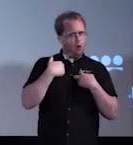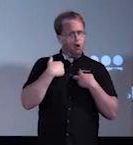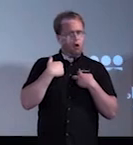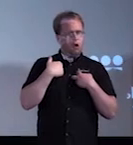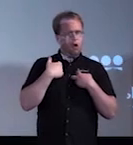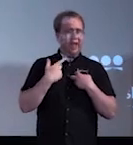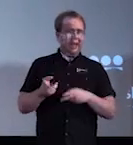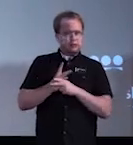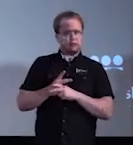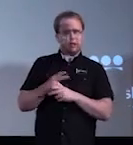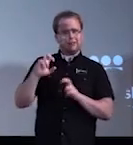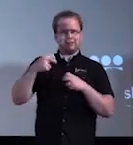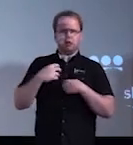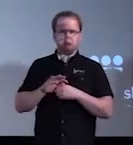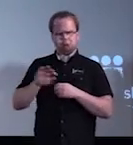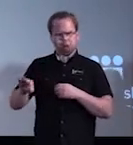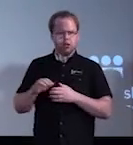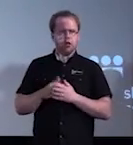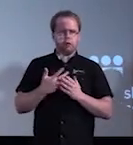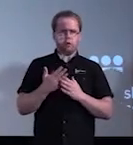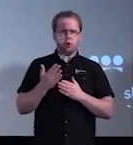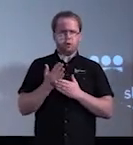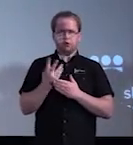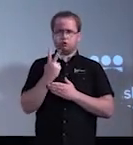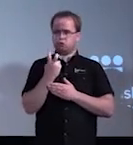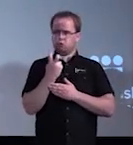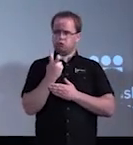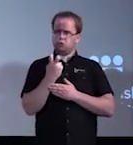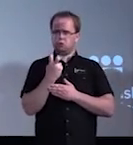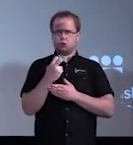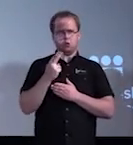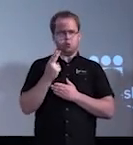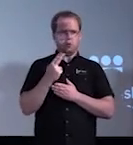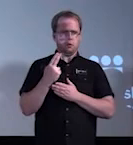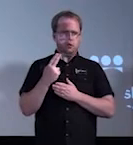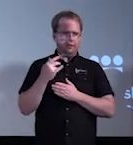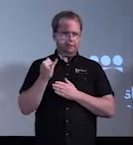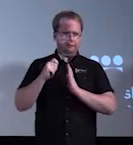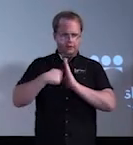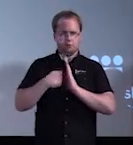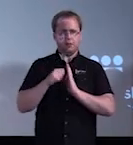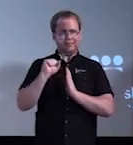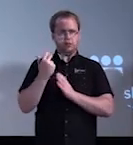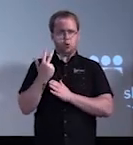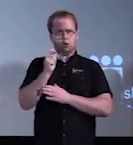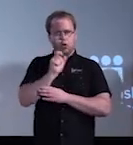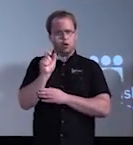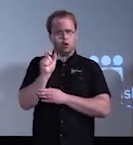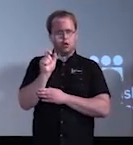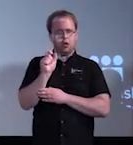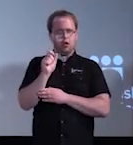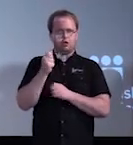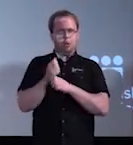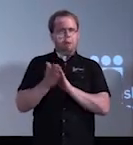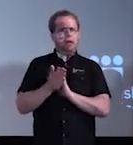Förutom alla extraanställda, varav ungefär 20 jobbar med ny film. Och ungefär 98 jobbar med allt det